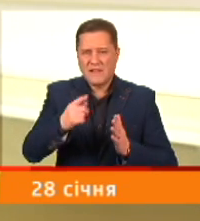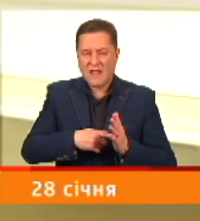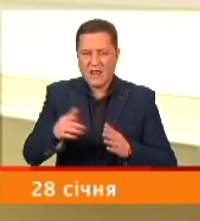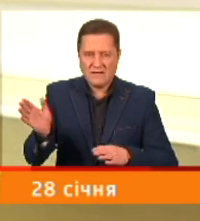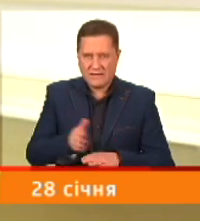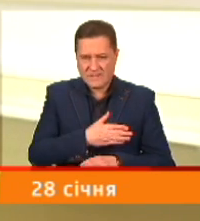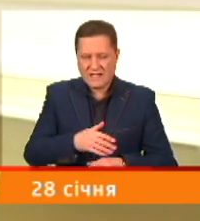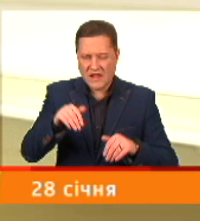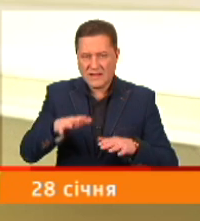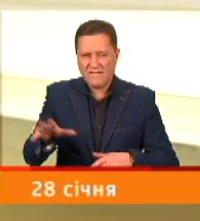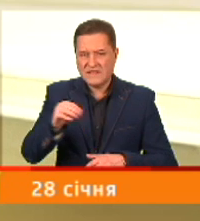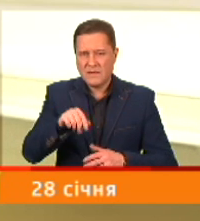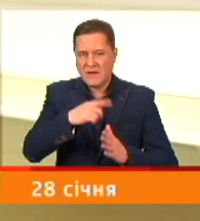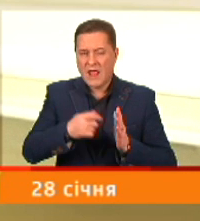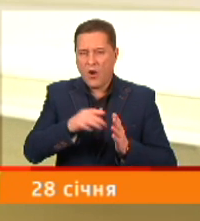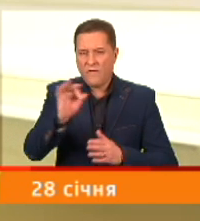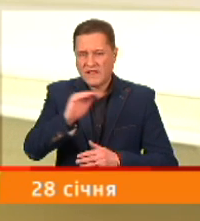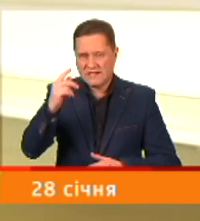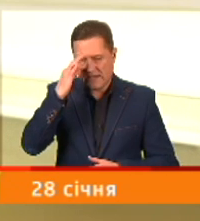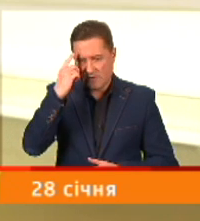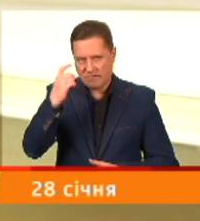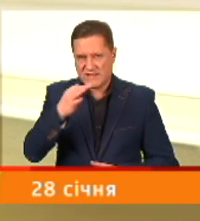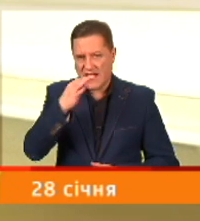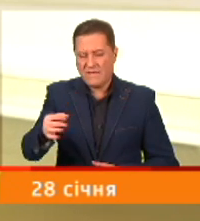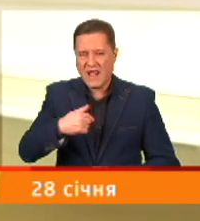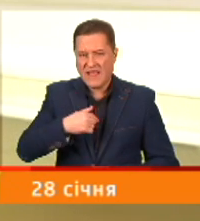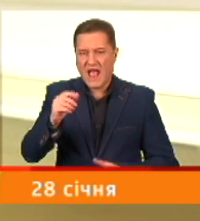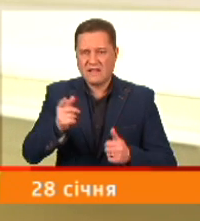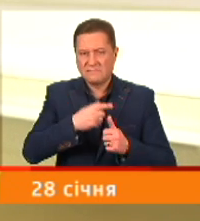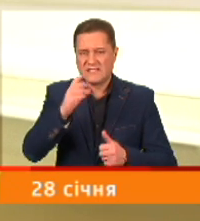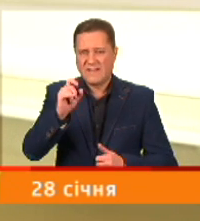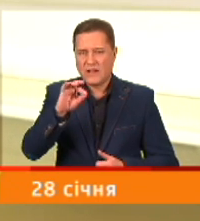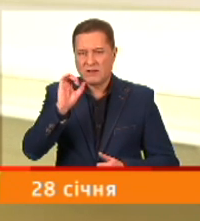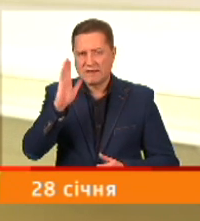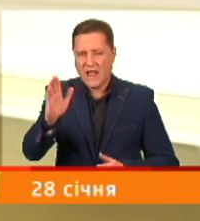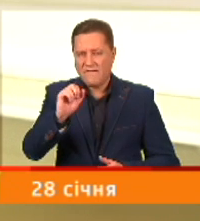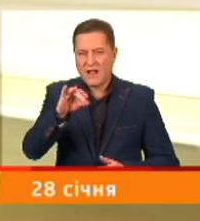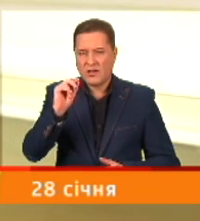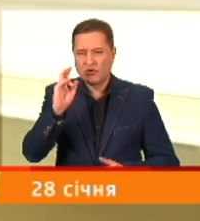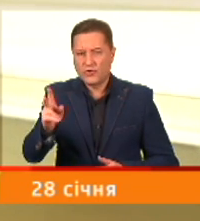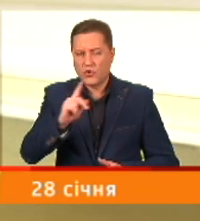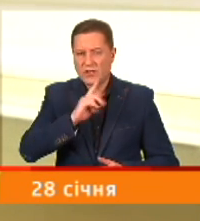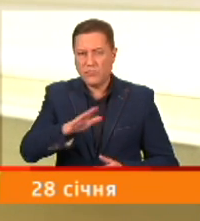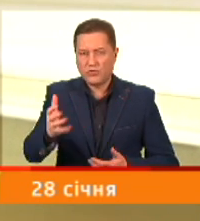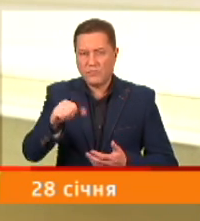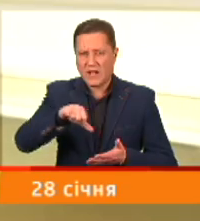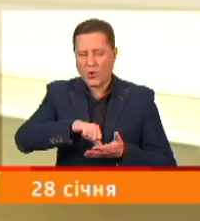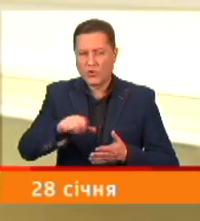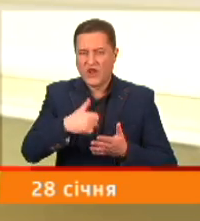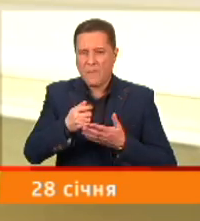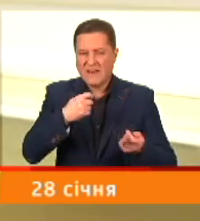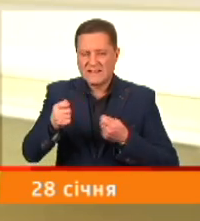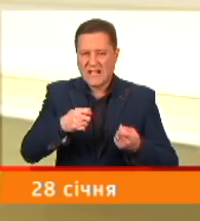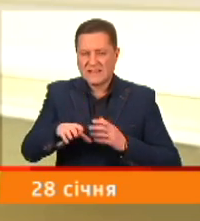питання, офіційно заявляю, я, Святослав Вакарчук, не братиму участь в президентських